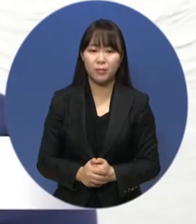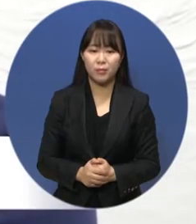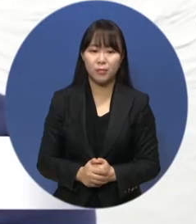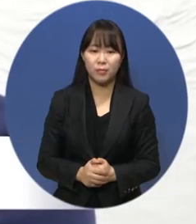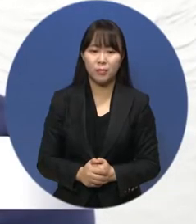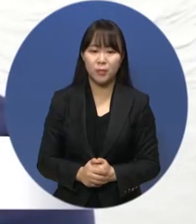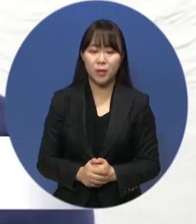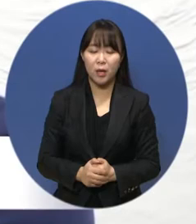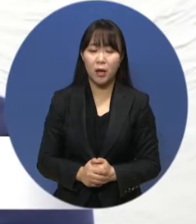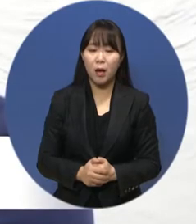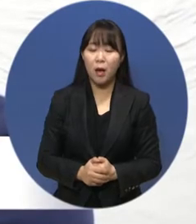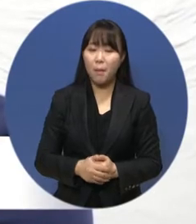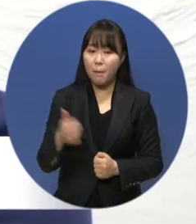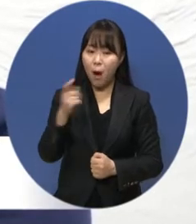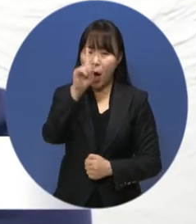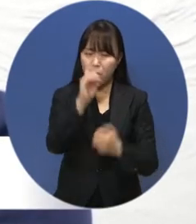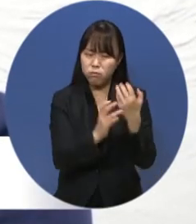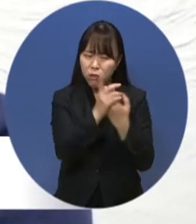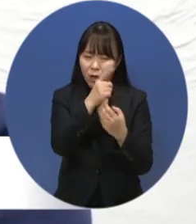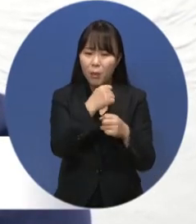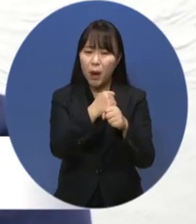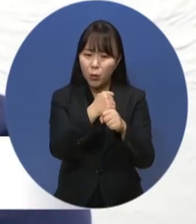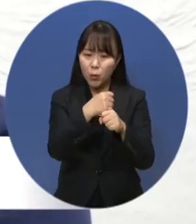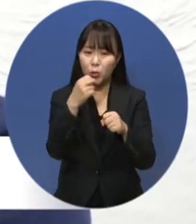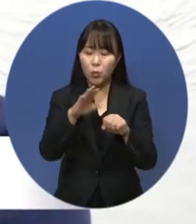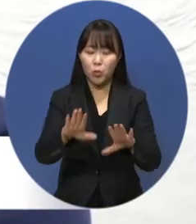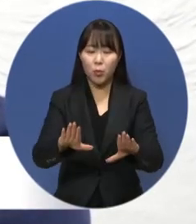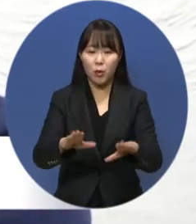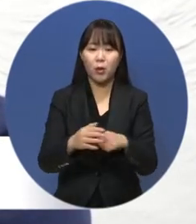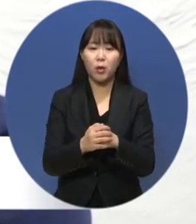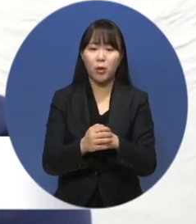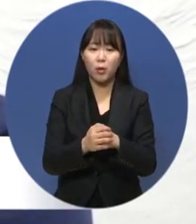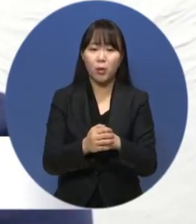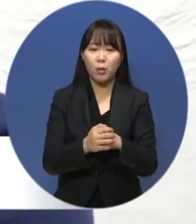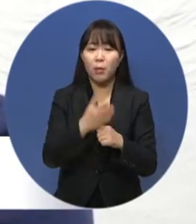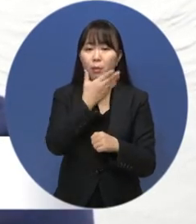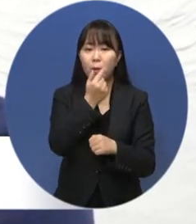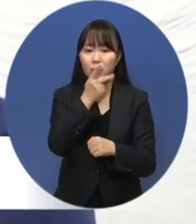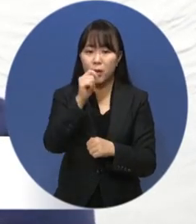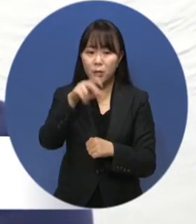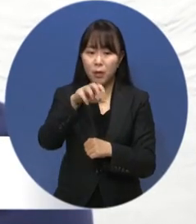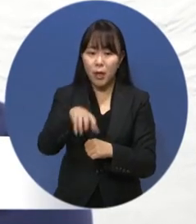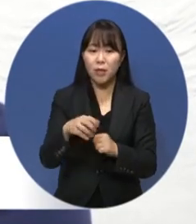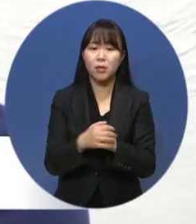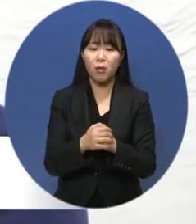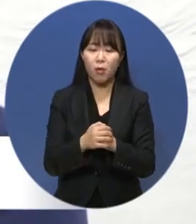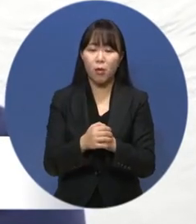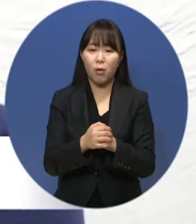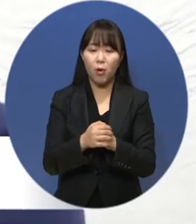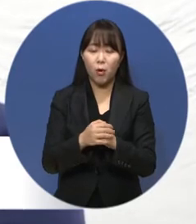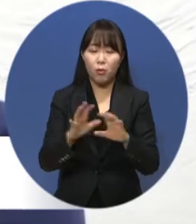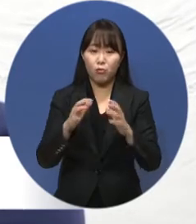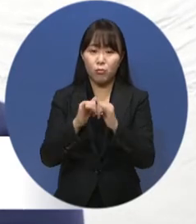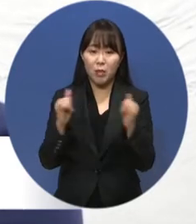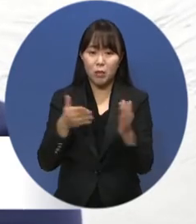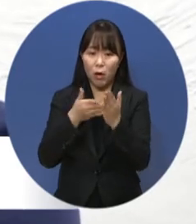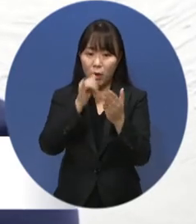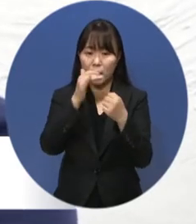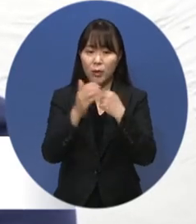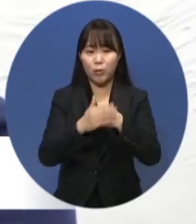방해가 감촉은 조항을 만들어 주시고 요번에 또 그 혹시 티비에서 전환 미덕과 일 없다니까 는 우리